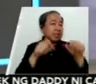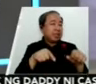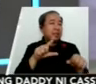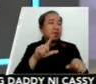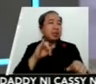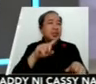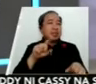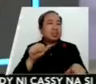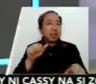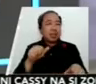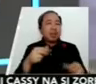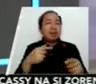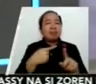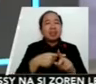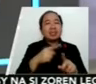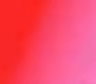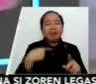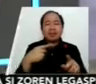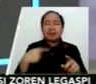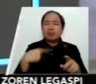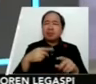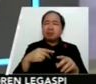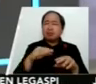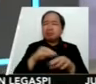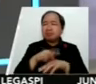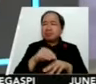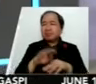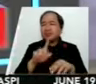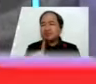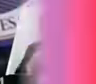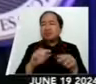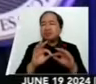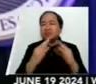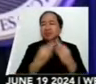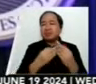Pangulo. Nakatutok live si Ivan Mayrina. Ivan?